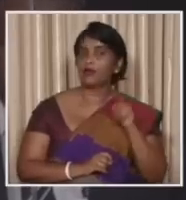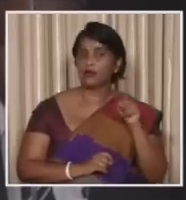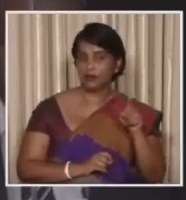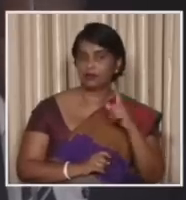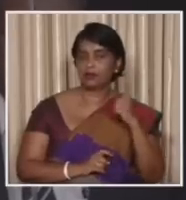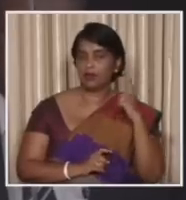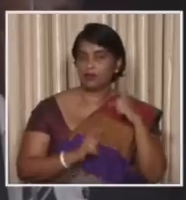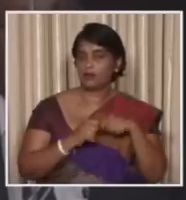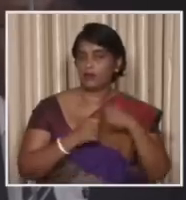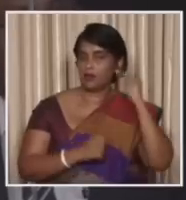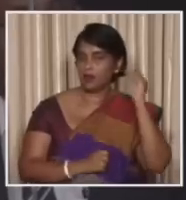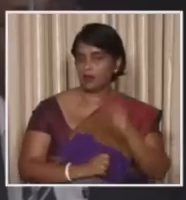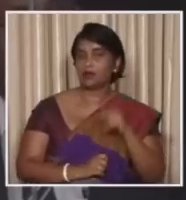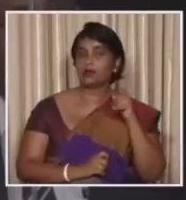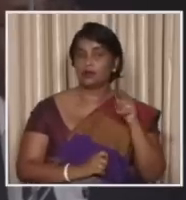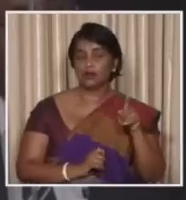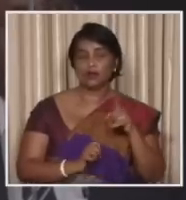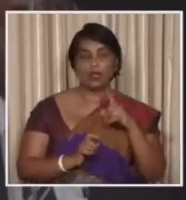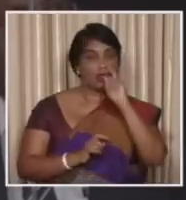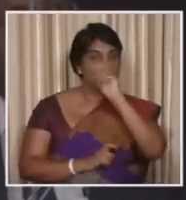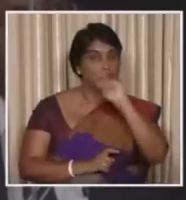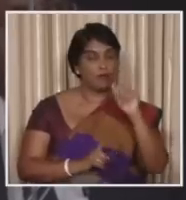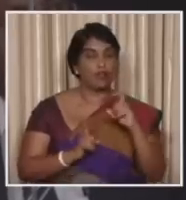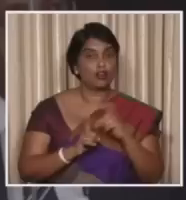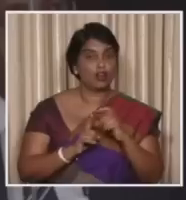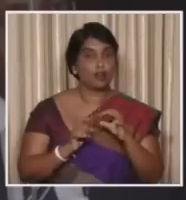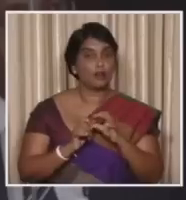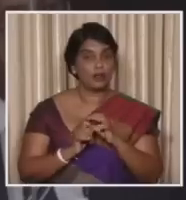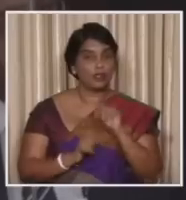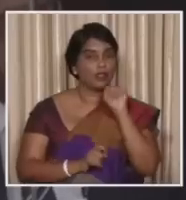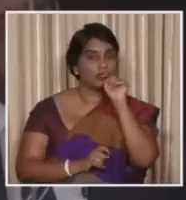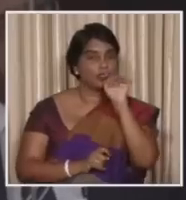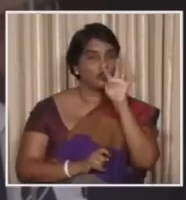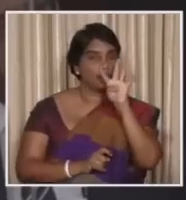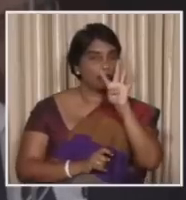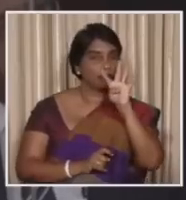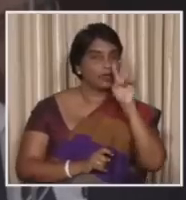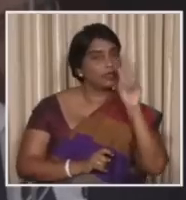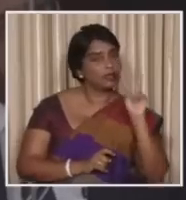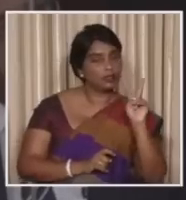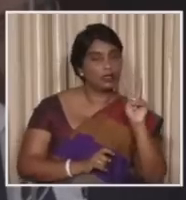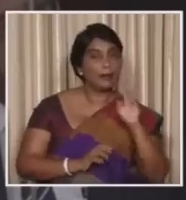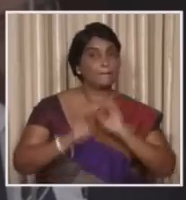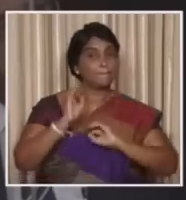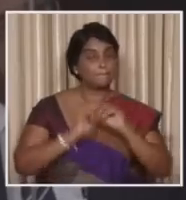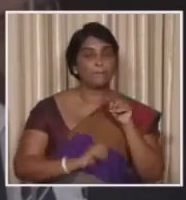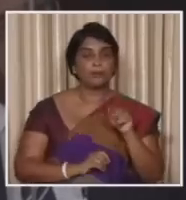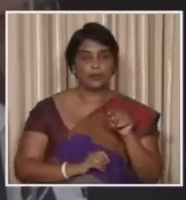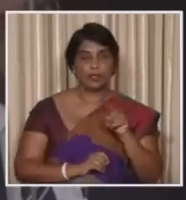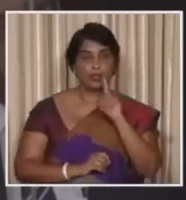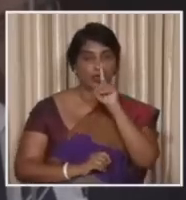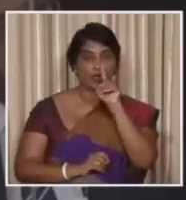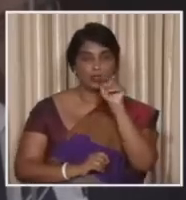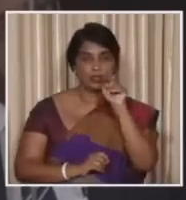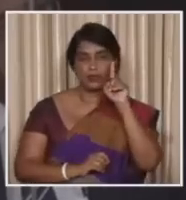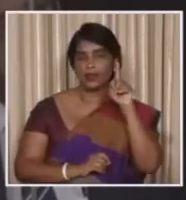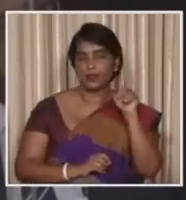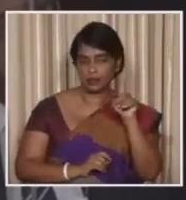आरक्षक व्यान नेपाल डॉलर बिलियन दसम हतर दिखाई प्रतिशत एकाई दसम